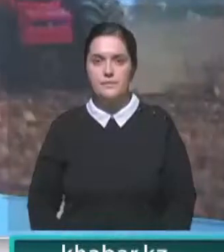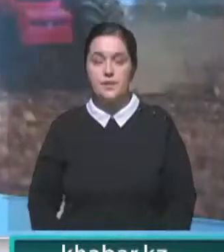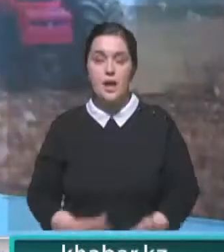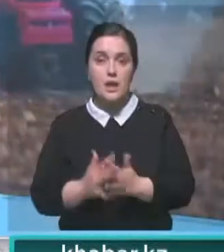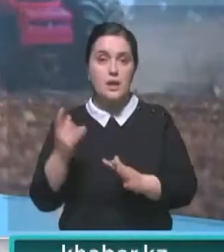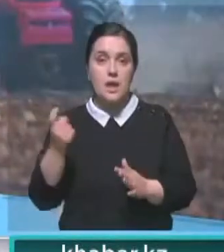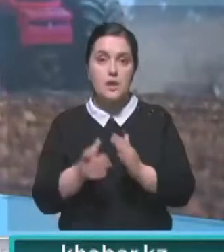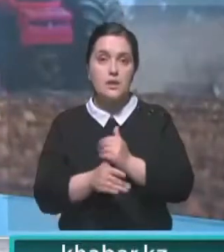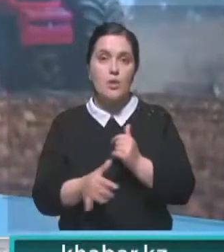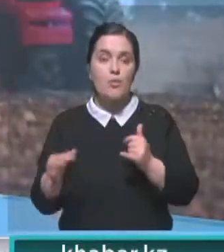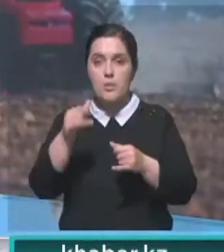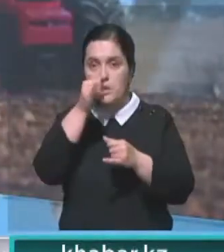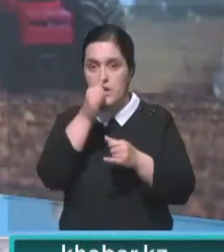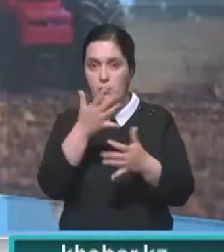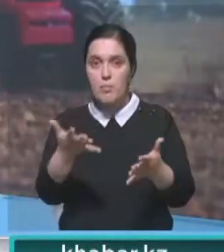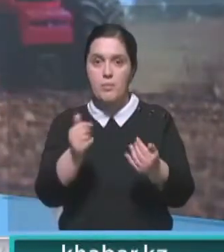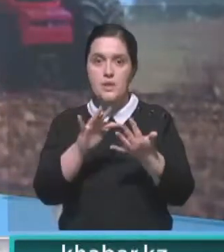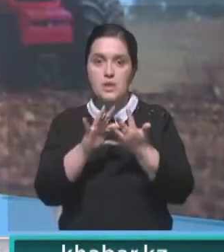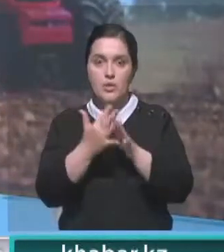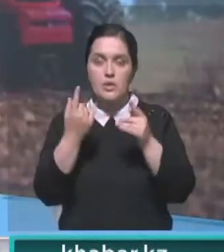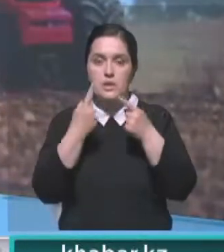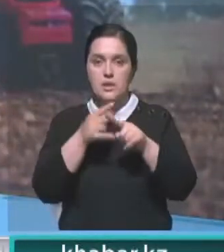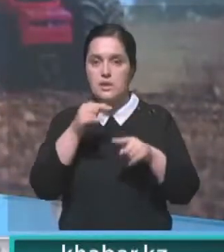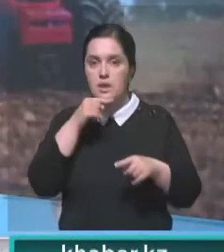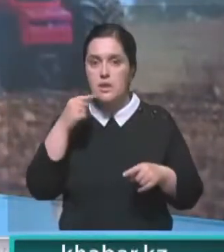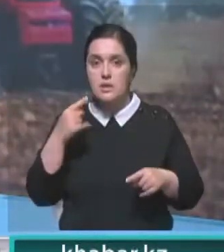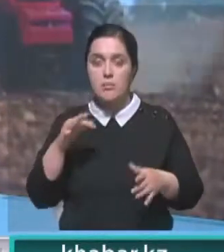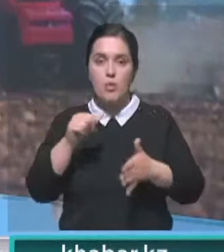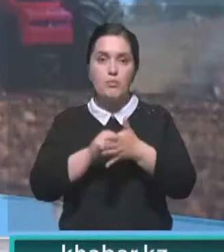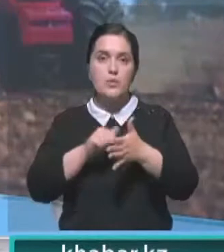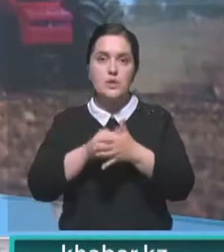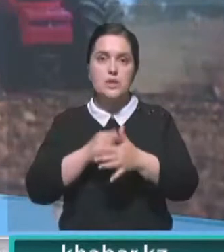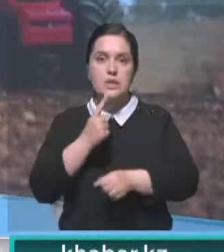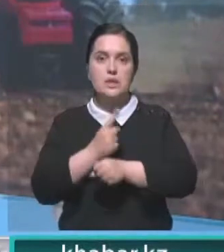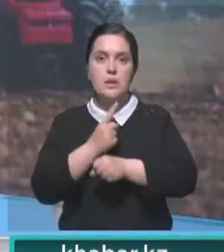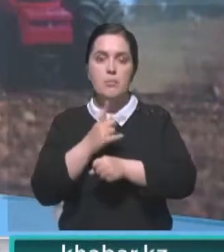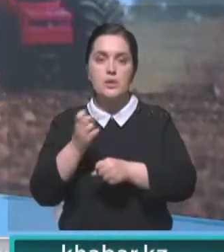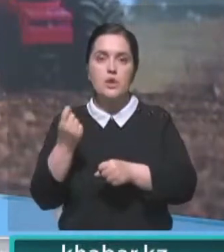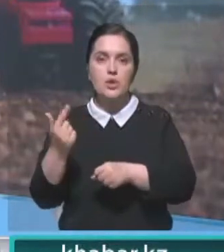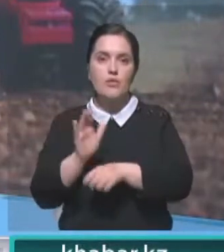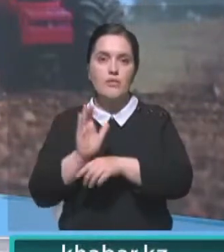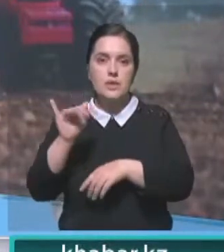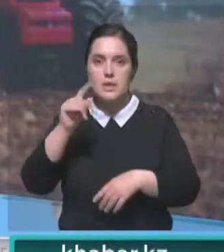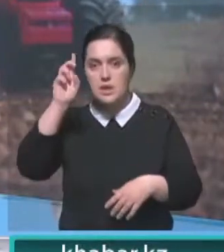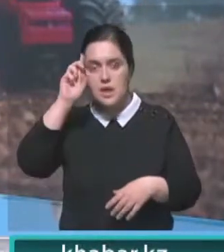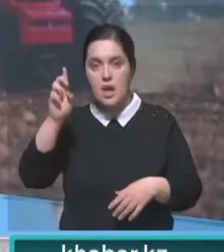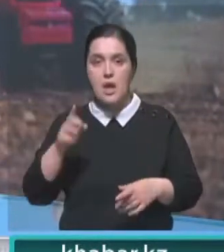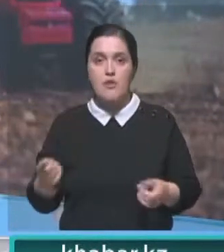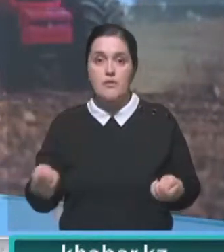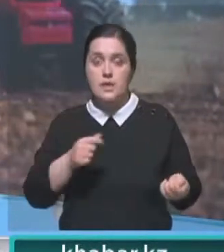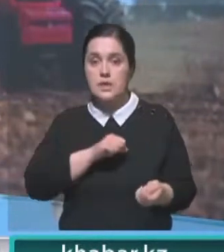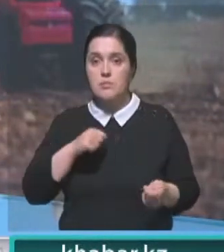Аграрии Атырауской области не могут получить сельхозтехнику из России по причине введенного запрета на ее вывоз из страны. Местные